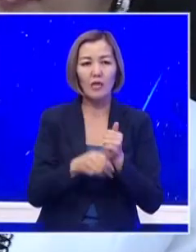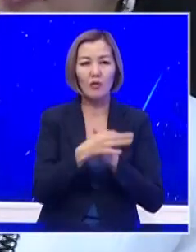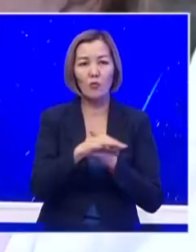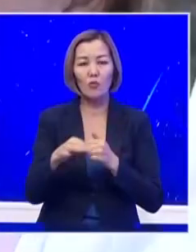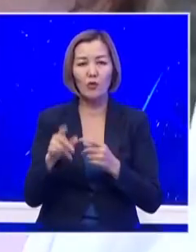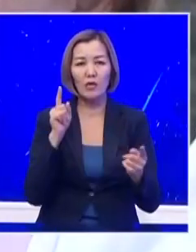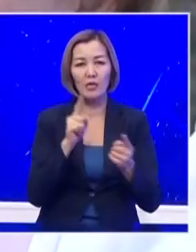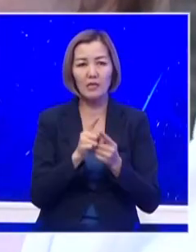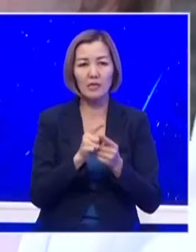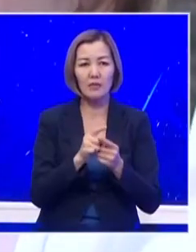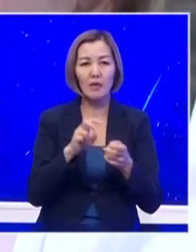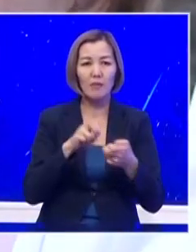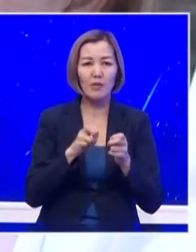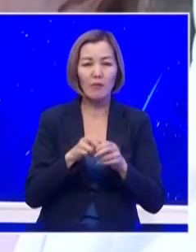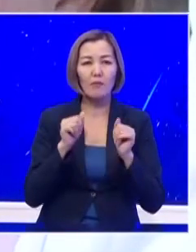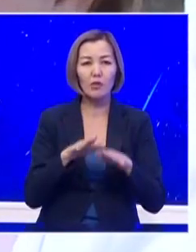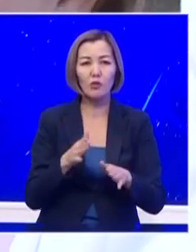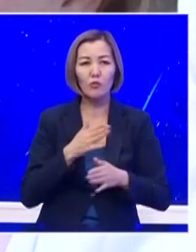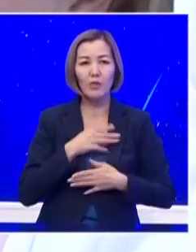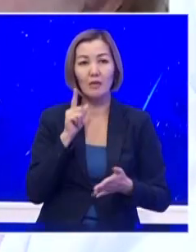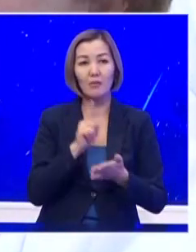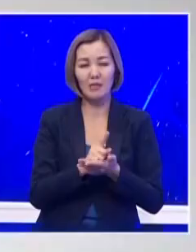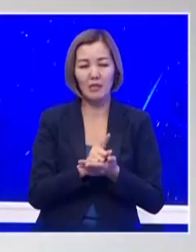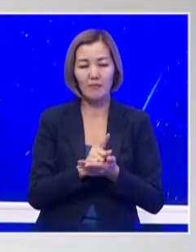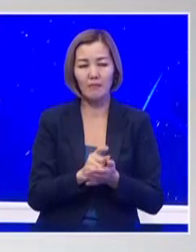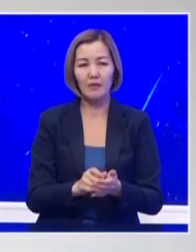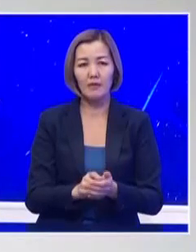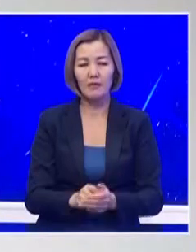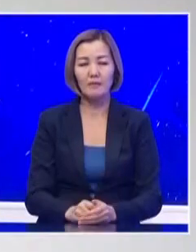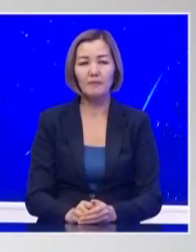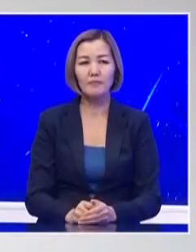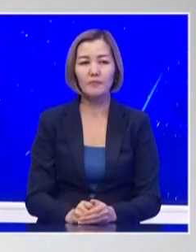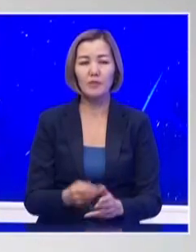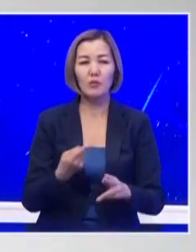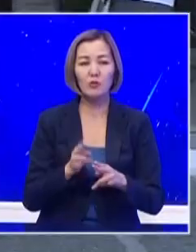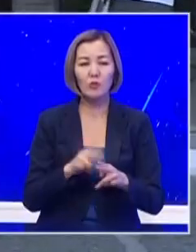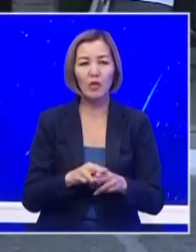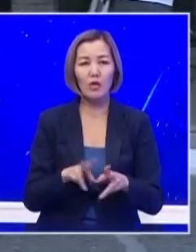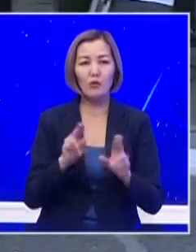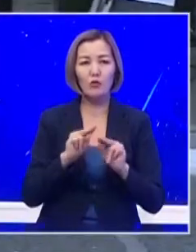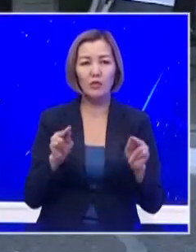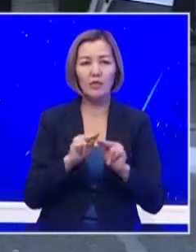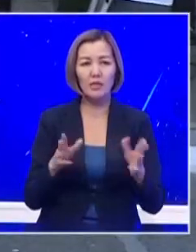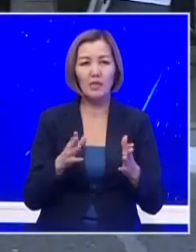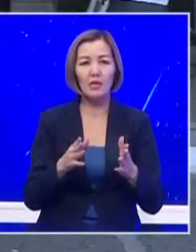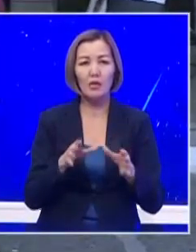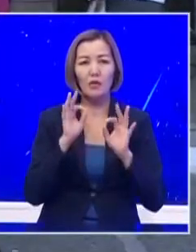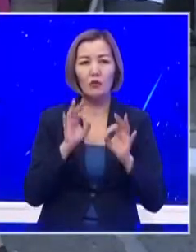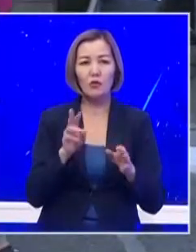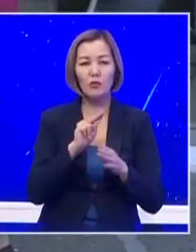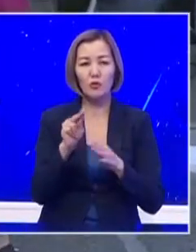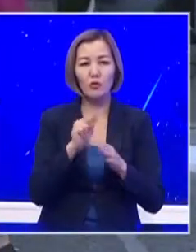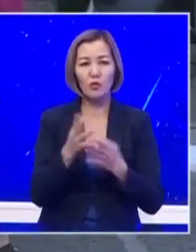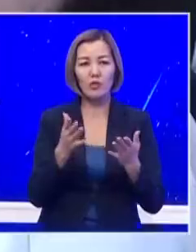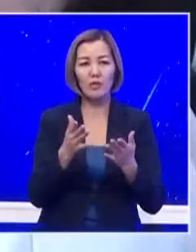аралай отырып, түйткілді мәселені шешу тікелей менің мойнымда, дейді министр. Сондай ұлағатты ұстаздар дұрыс тәлім берсе,